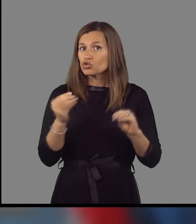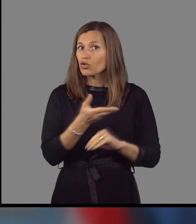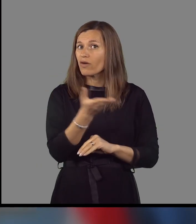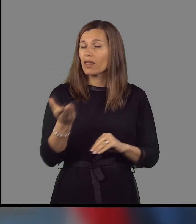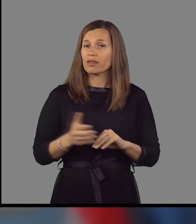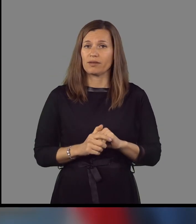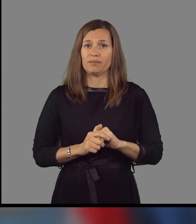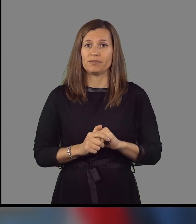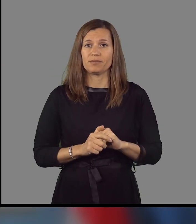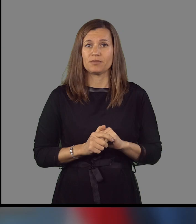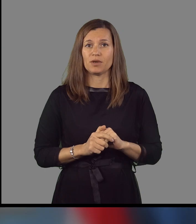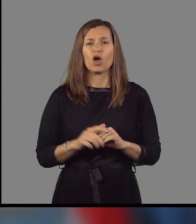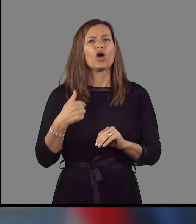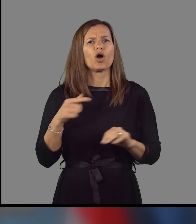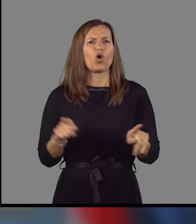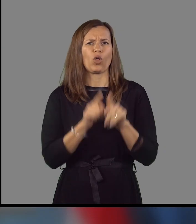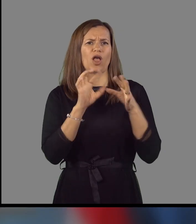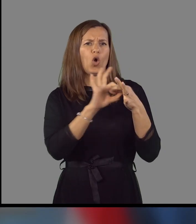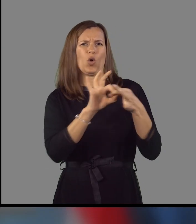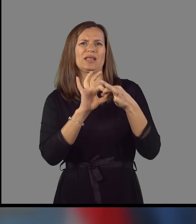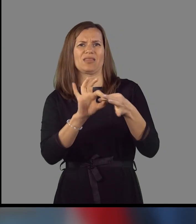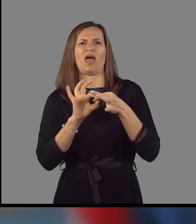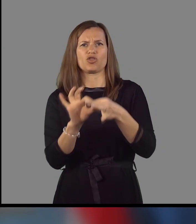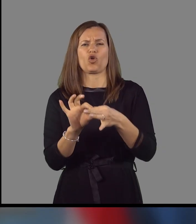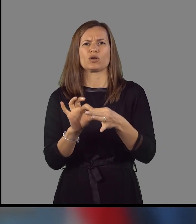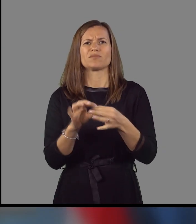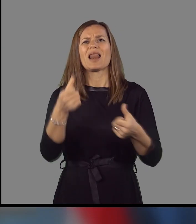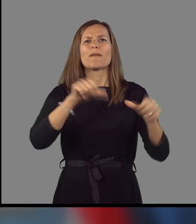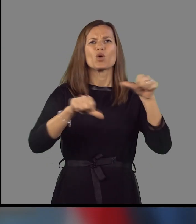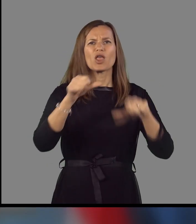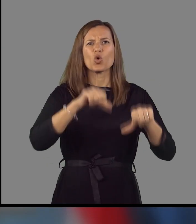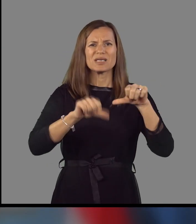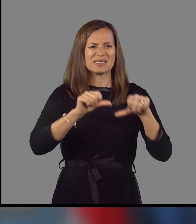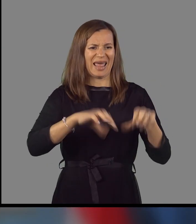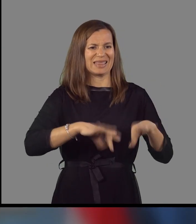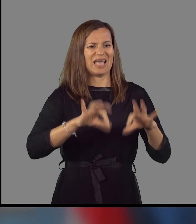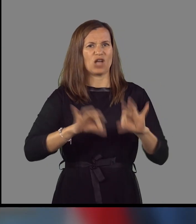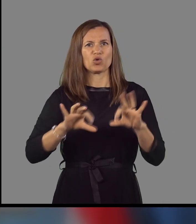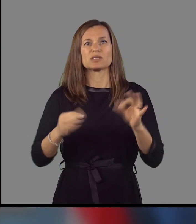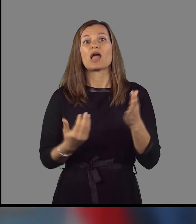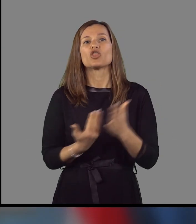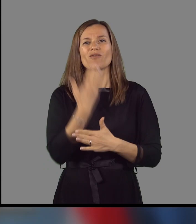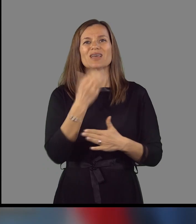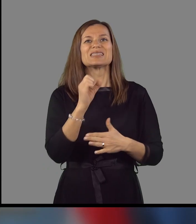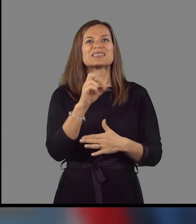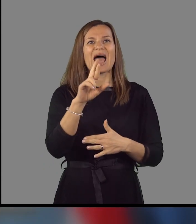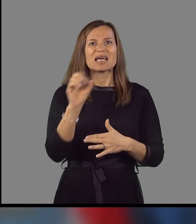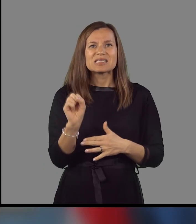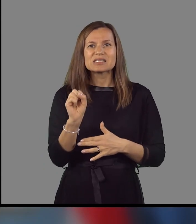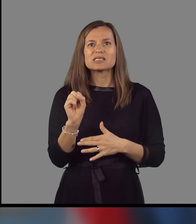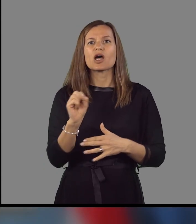Spoštovani, kot koordinator laboratorijske diagnostike za novi SARS